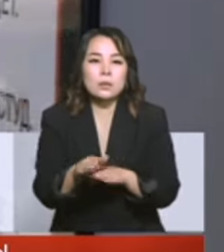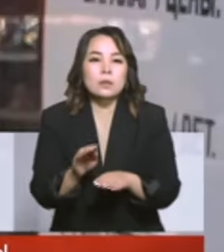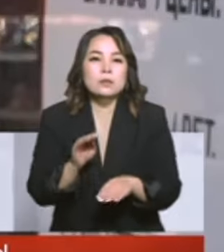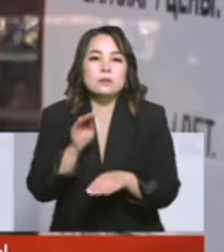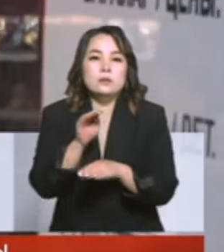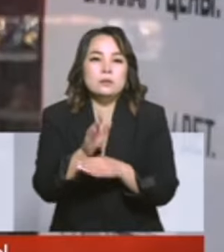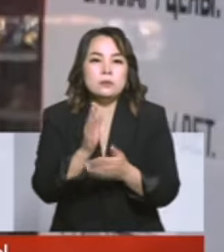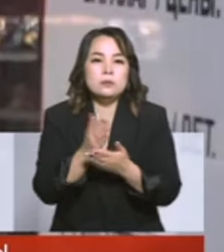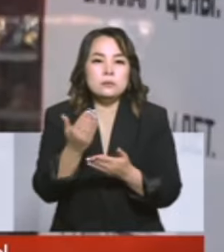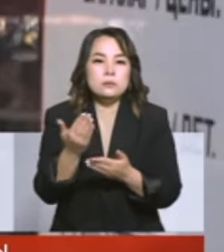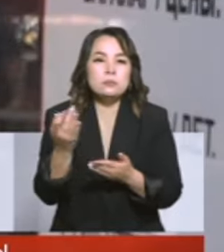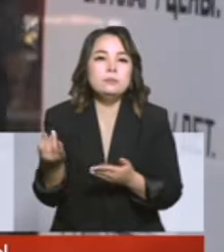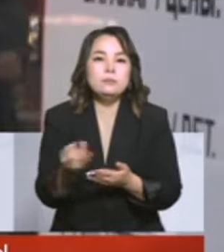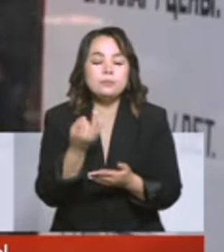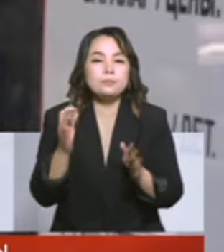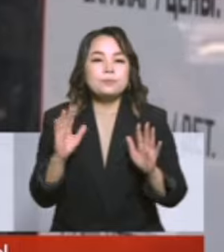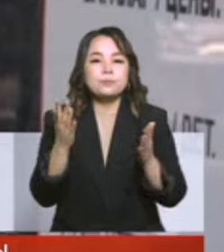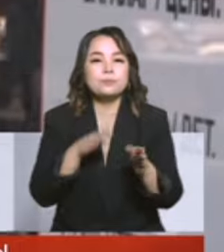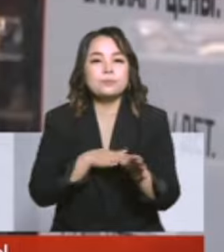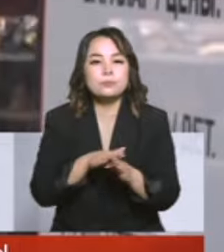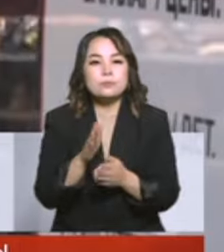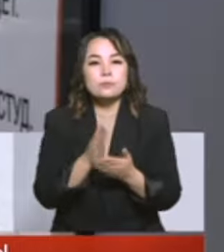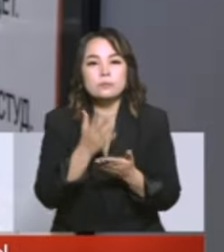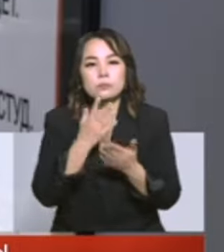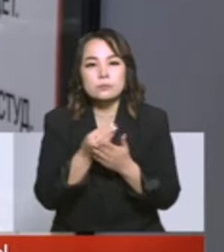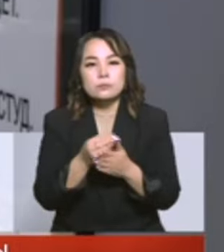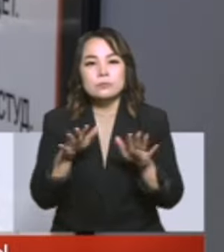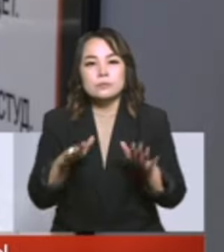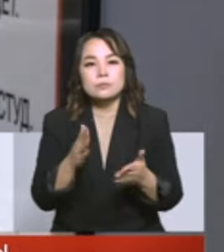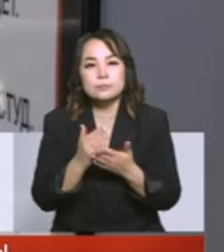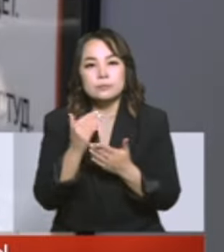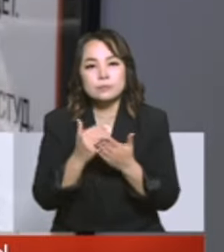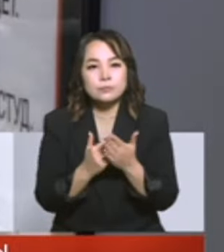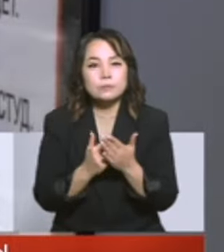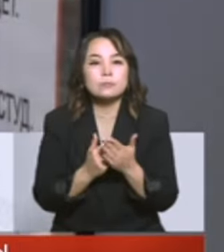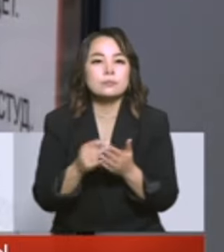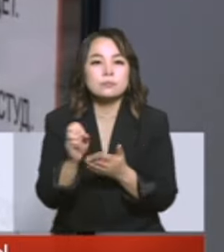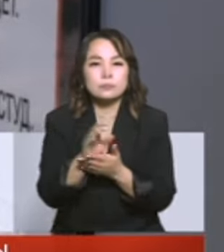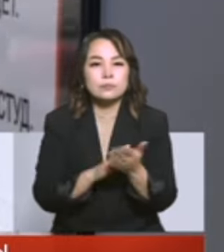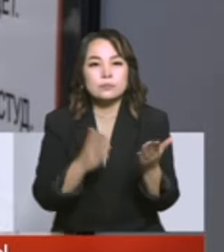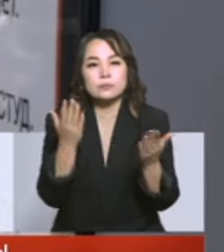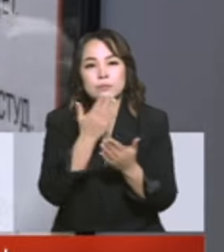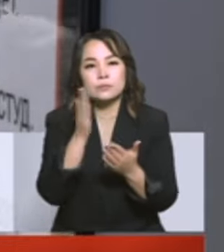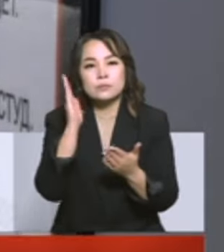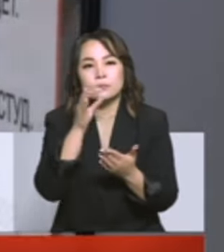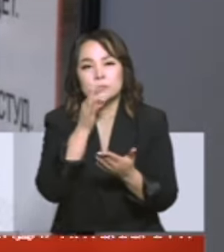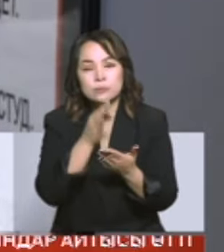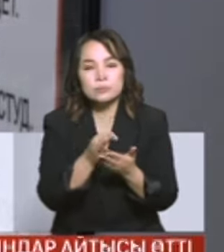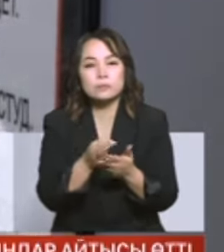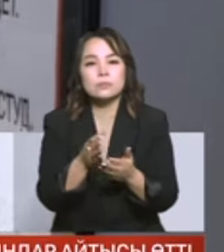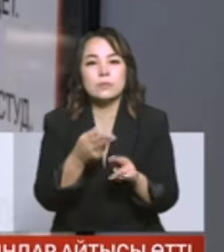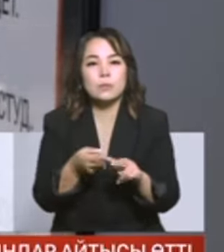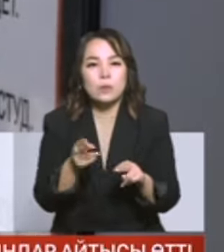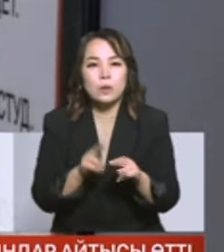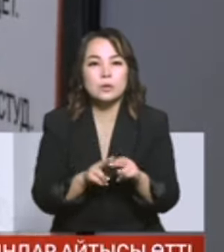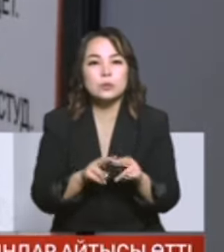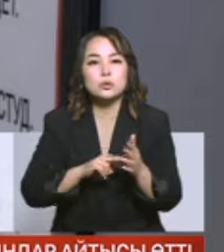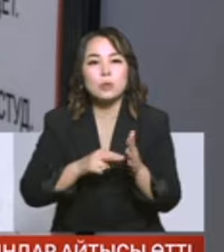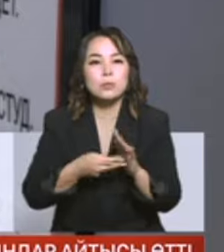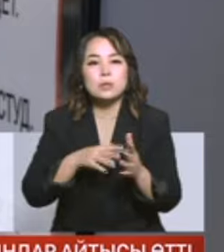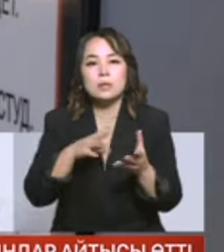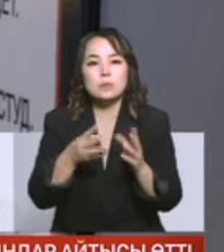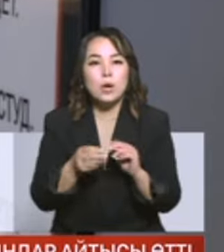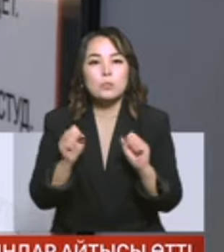тұр. Қызыққа толы оқиғалардың желісі, алдағы уақытта фильмнің жалғасы болады деген үміттемін, өйткені